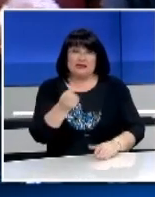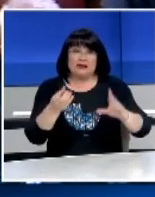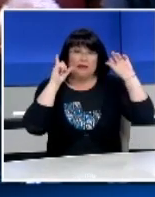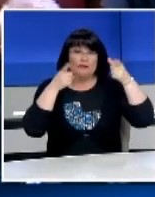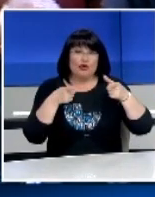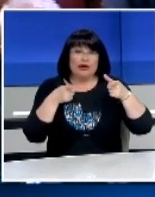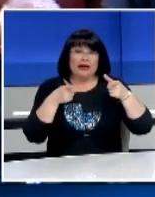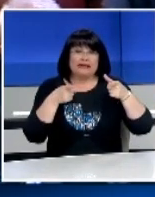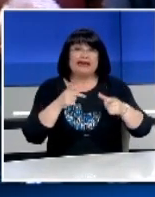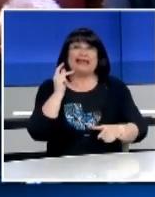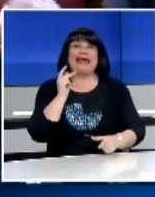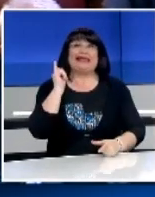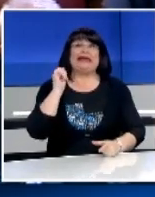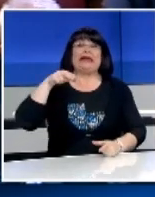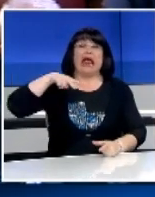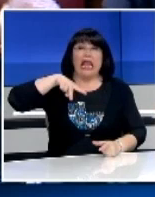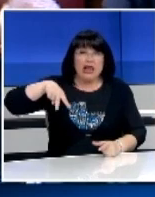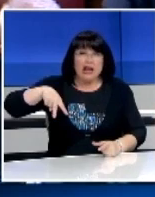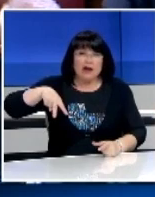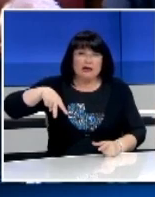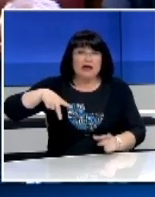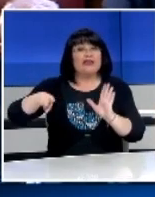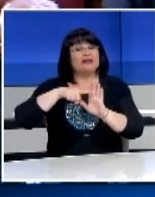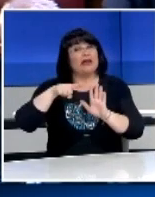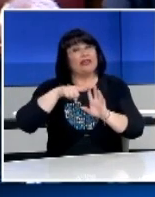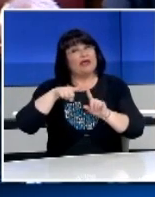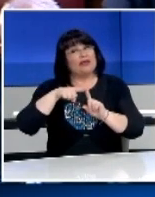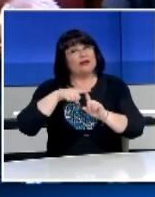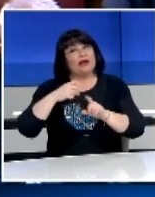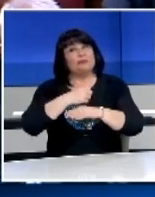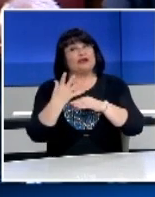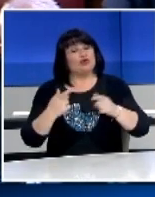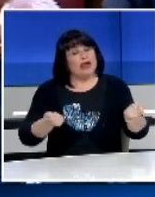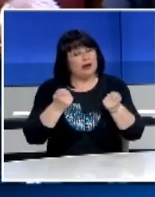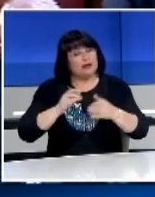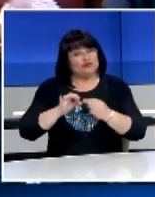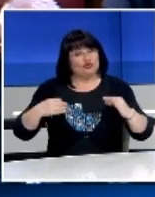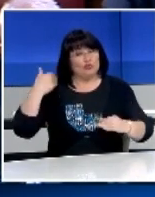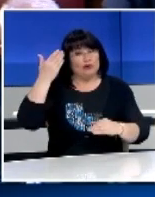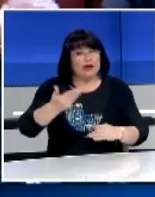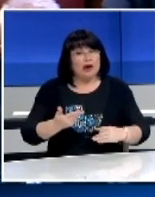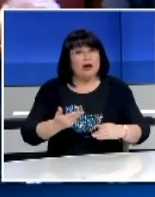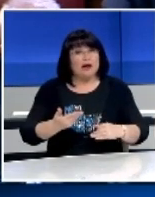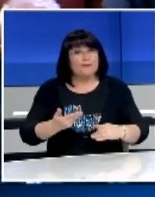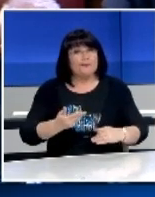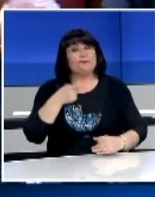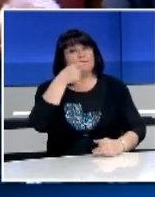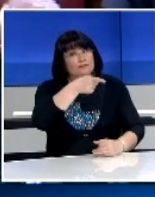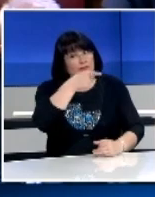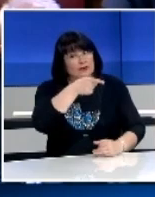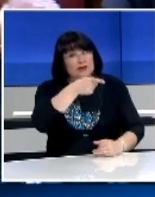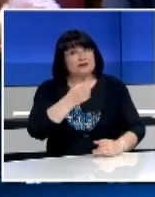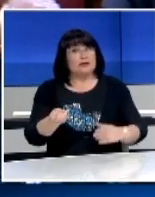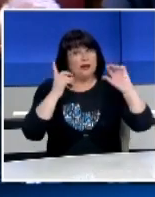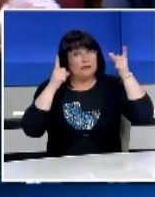και η σημερινή ηγεσία του Κινάλ, παρά τα πολλά θετικά που έχει κάνει το ΠΑΣΟΚ στην ιστορία του και βεβαίως και εσείς έχετε κάνει, η